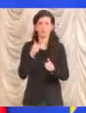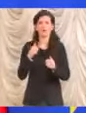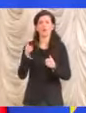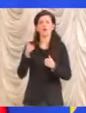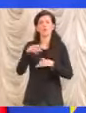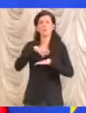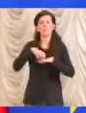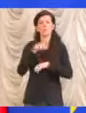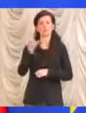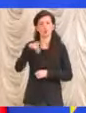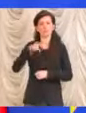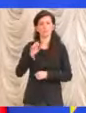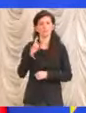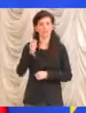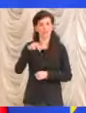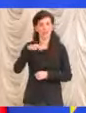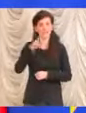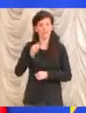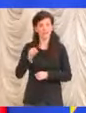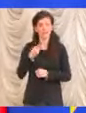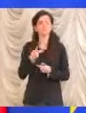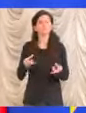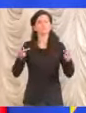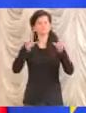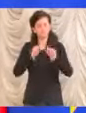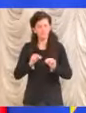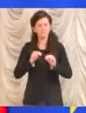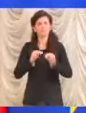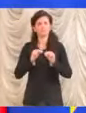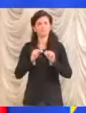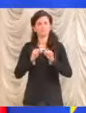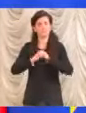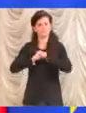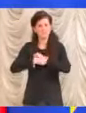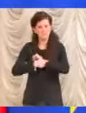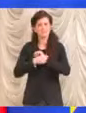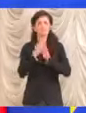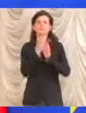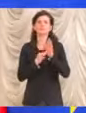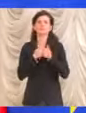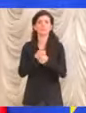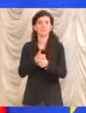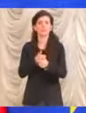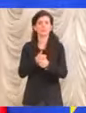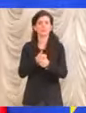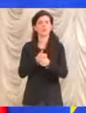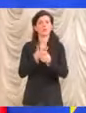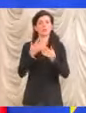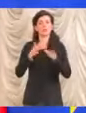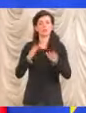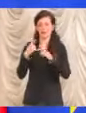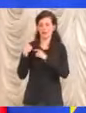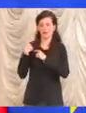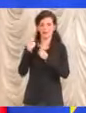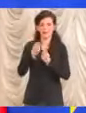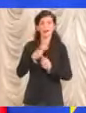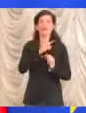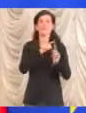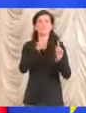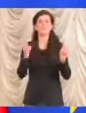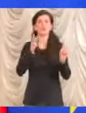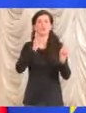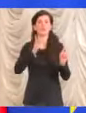proroga all'attuale regime delle misure così come sono state disposte sino al 16 aprile